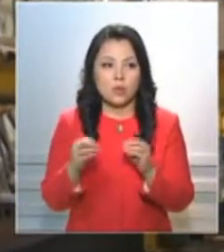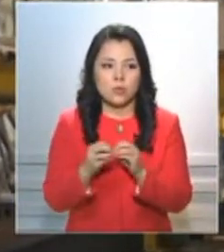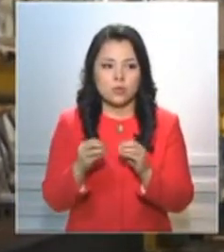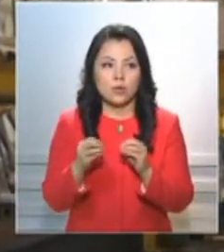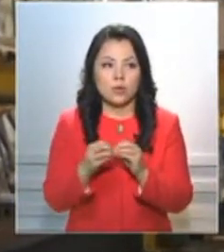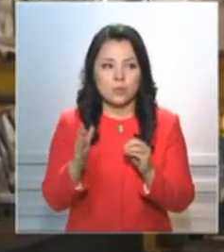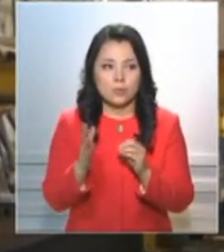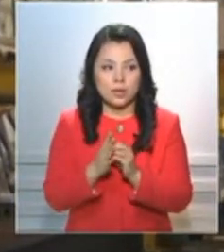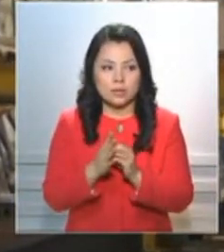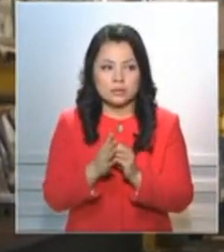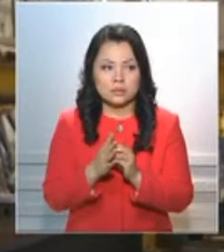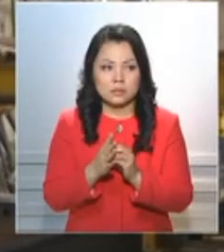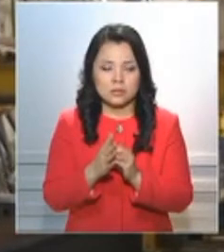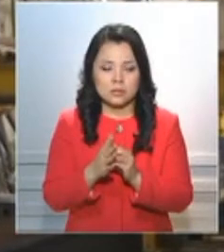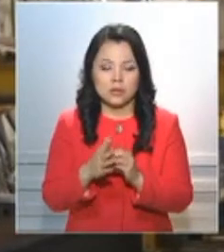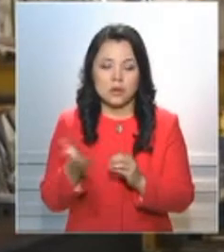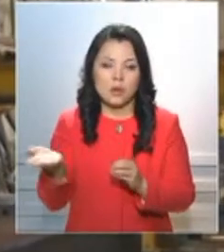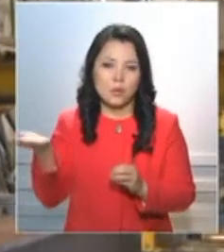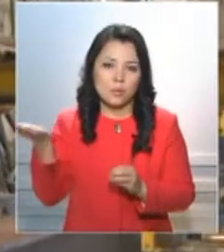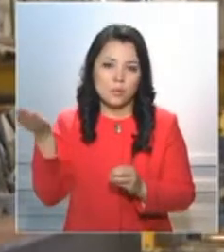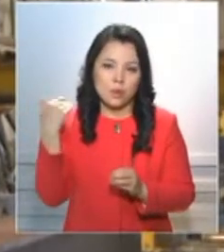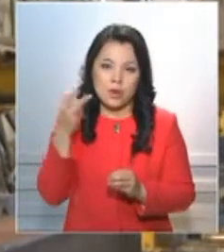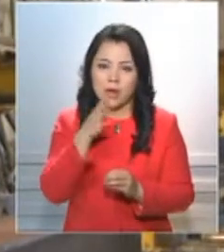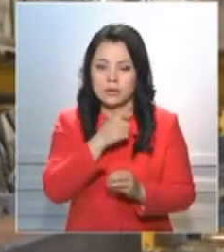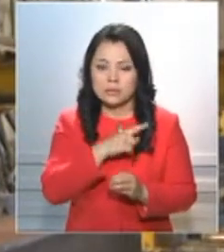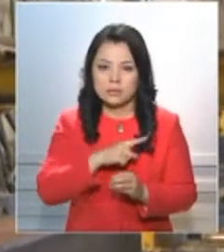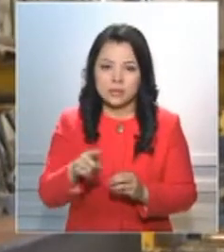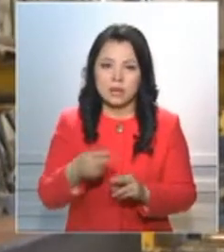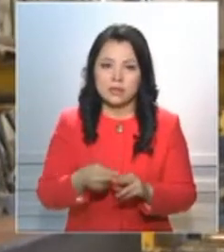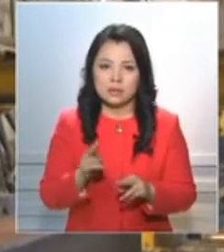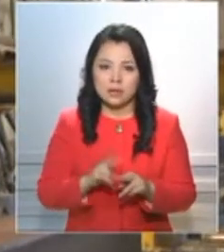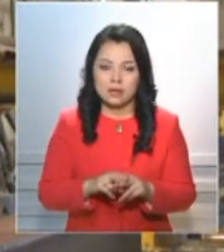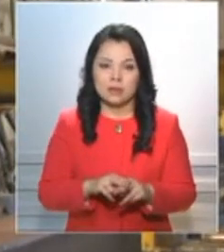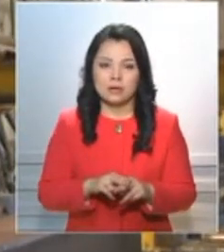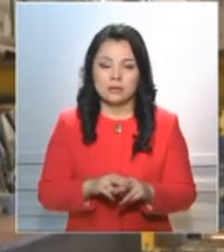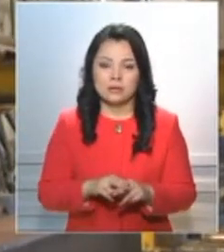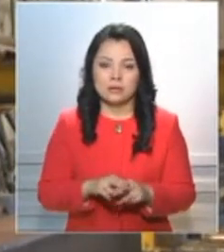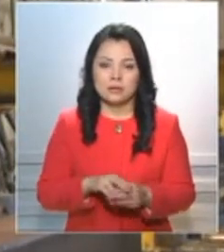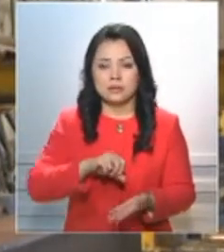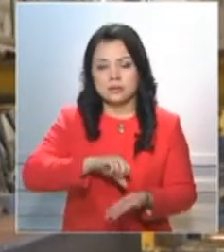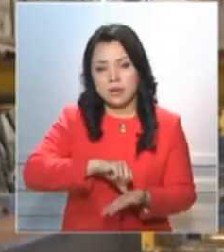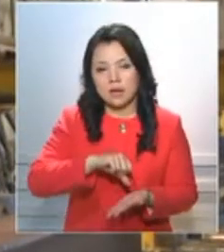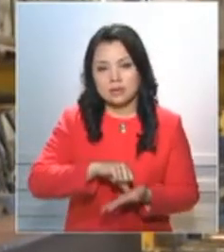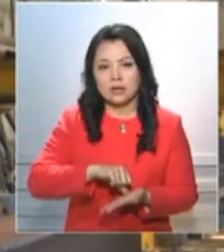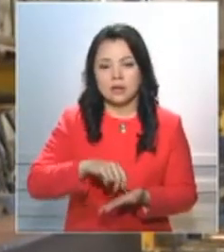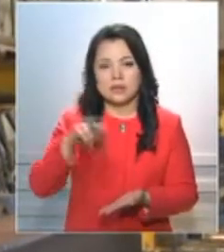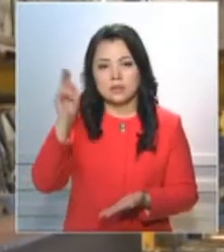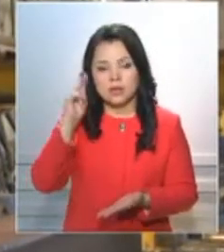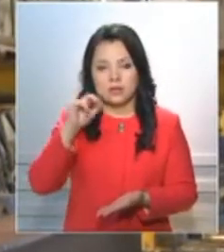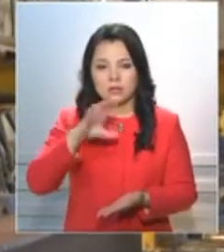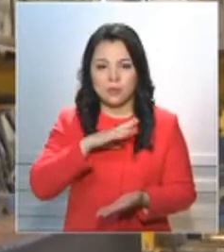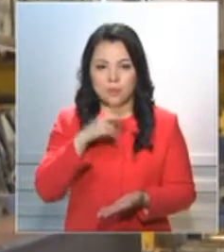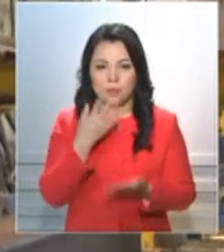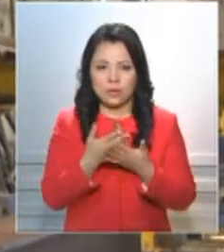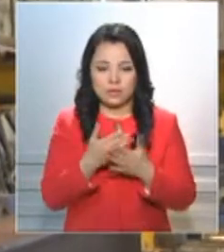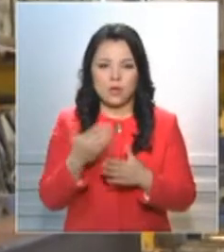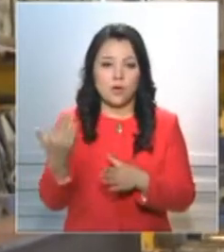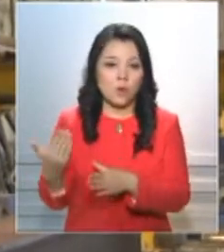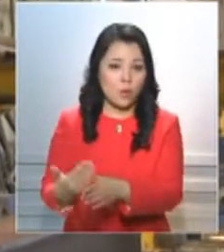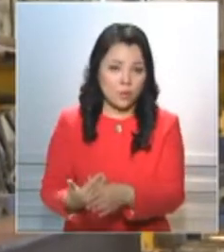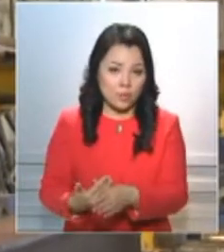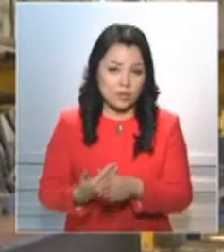балка жинайтын болдық. Бұрынғы кезде қолмен 2-3 ғана жинайтынбыз. Қазір осы жаңа технологияның көмегімен